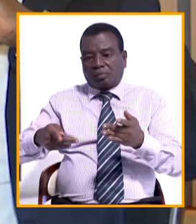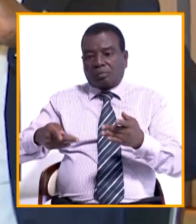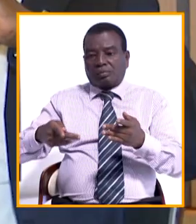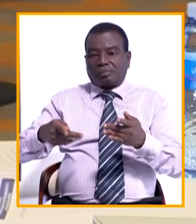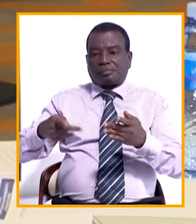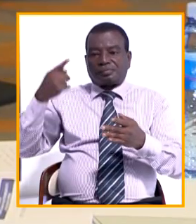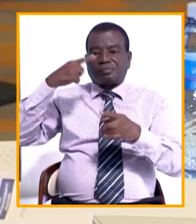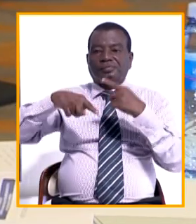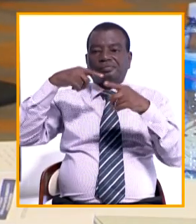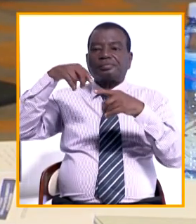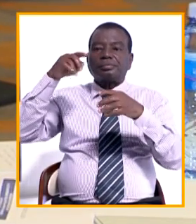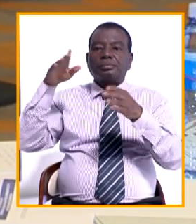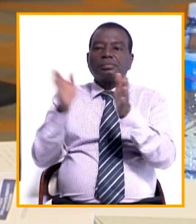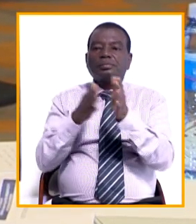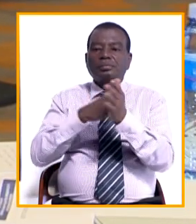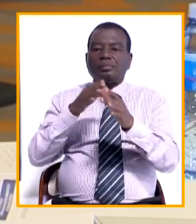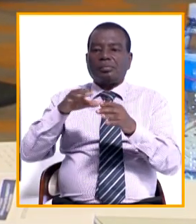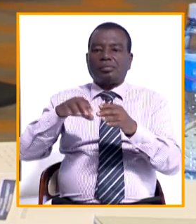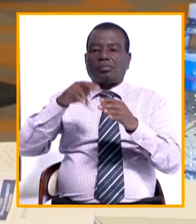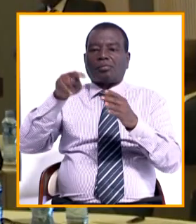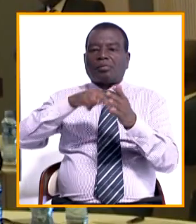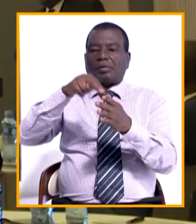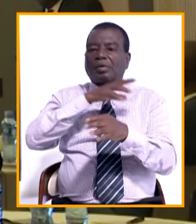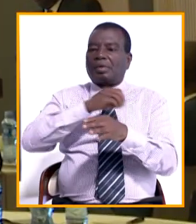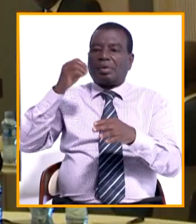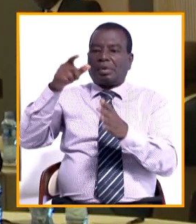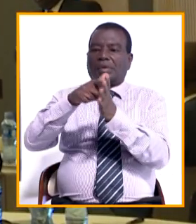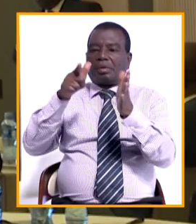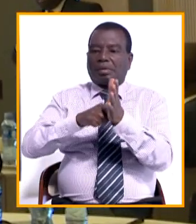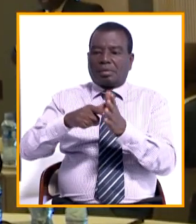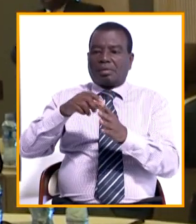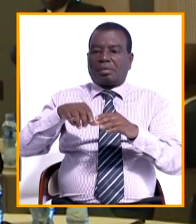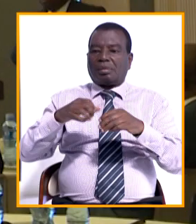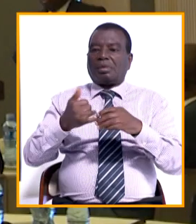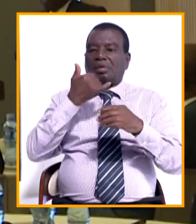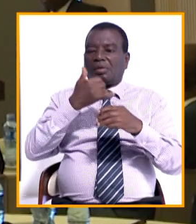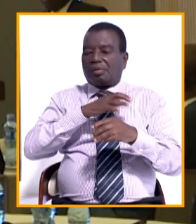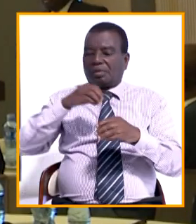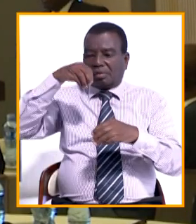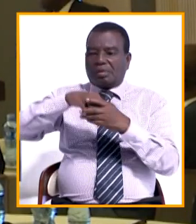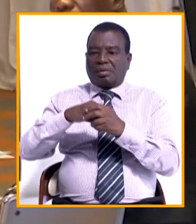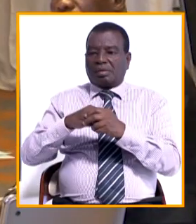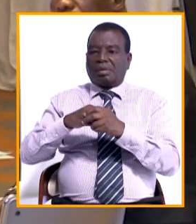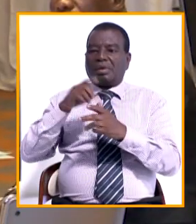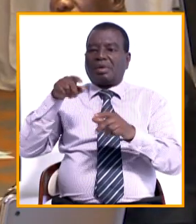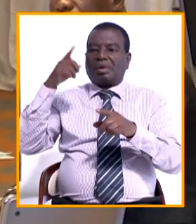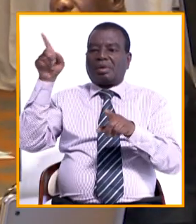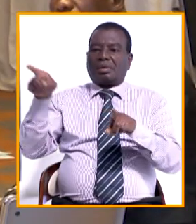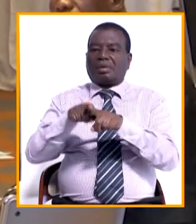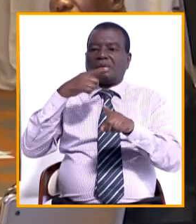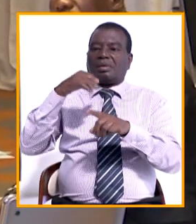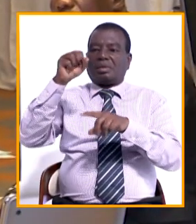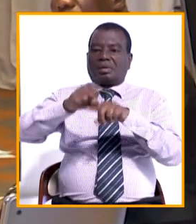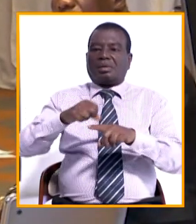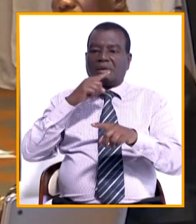l'épargne publique et des marchés régionaux. La loi relative aux infractions boursières dans l'UEMOA, tel est le sujet sur lequel